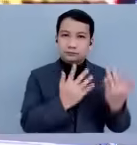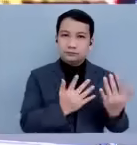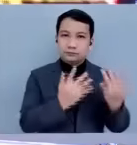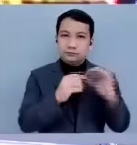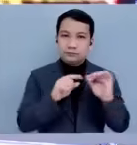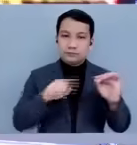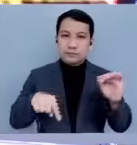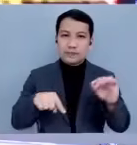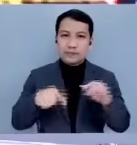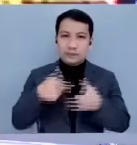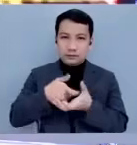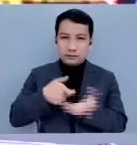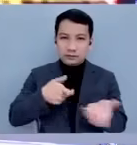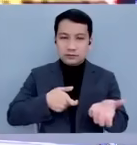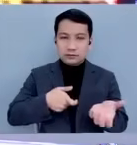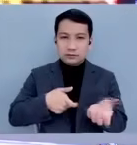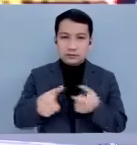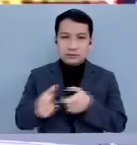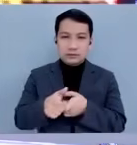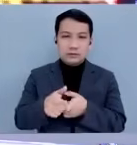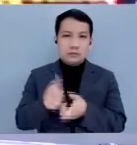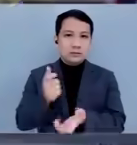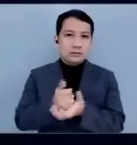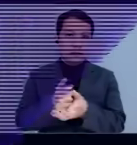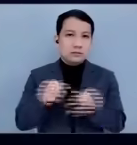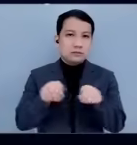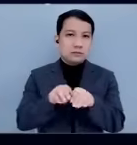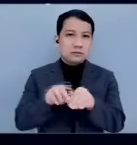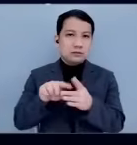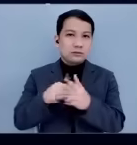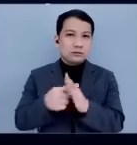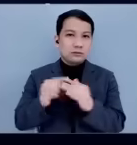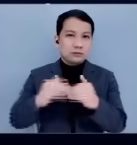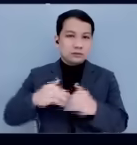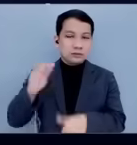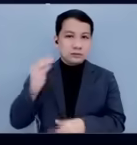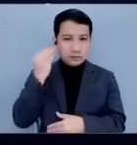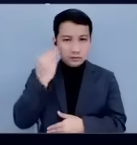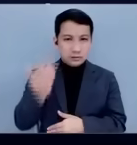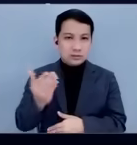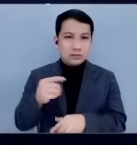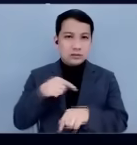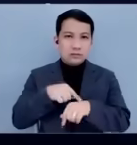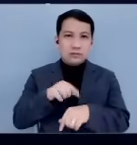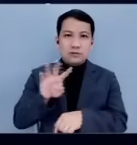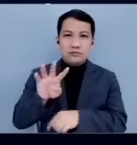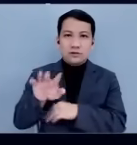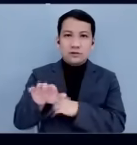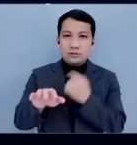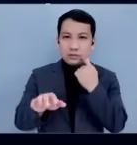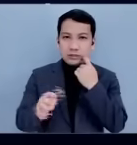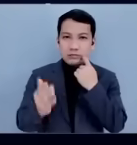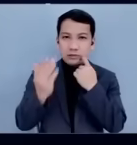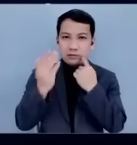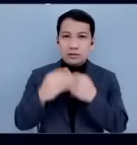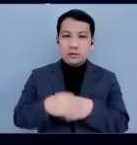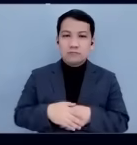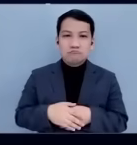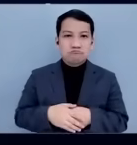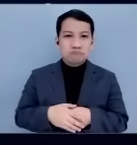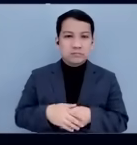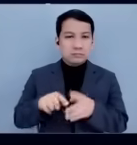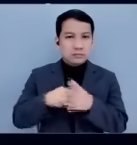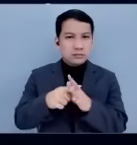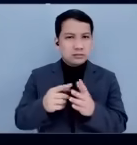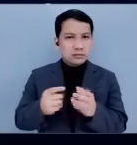baril at bala sa Marikina City. Nagsimulang sumiklab ang apoy bago mag-alas 4 ng hapon kanina. Ilang beses pang nagkaroon ng mga